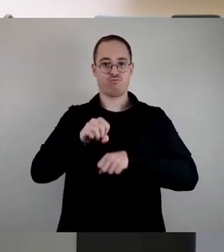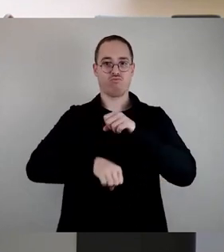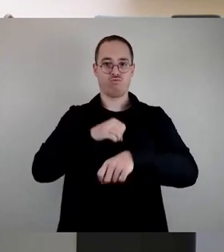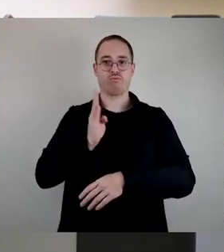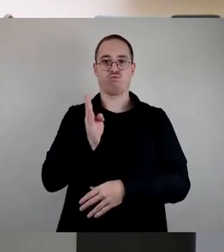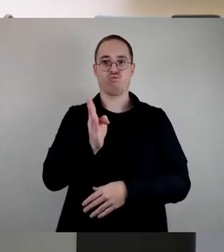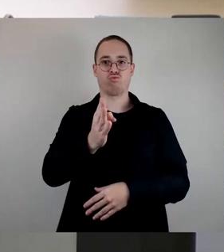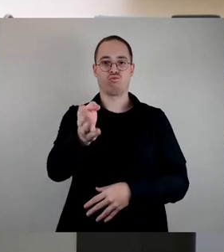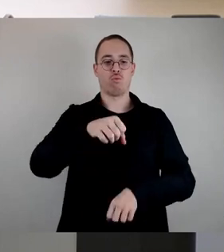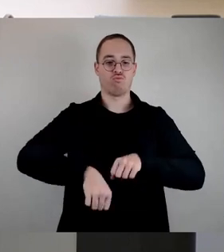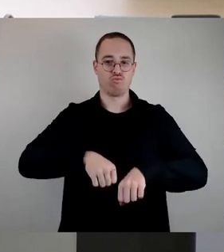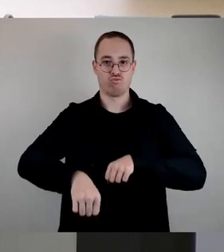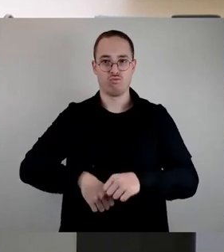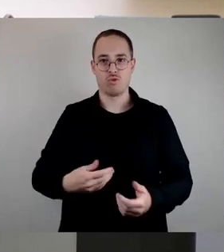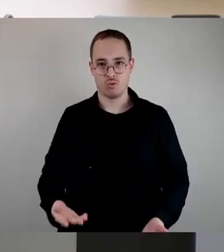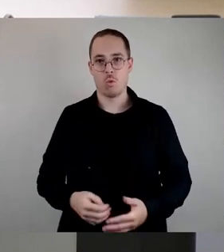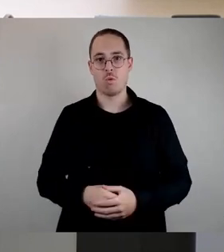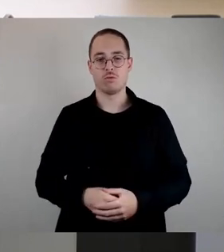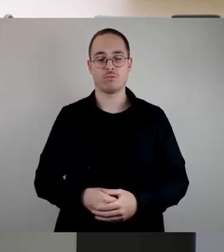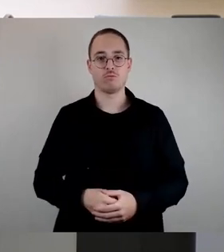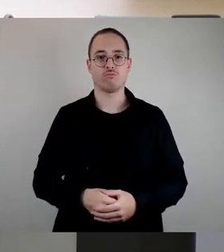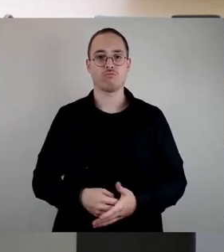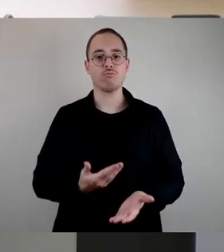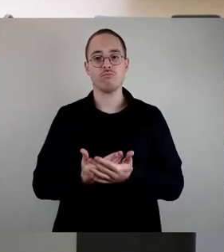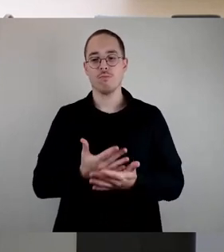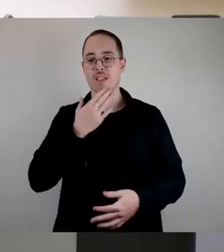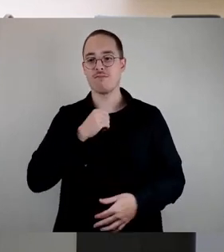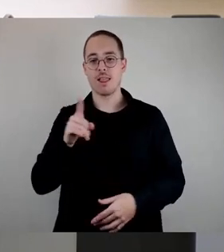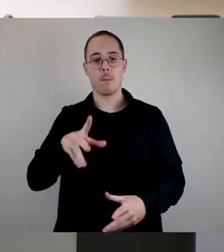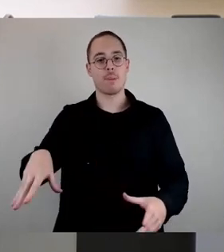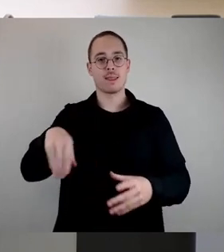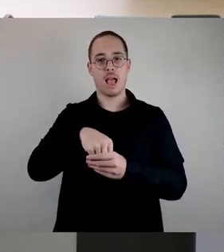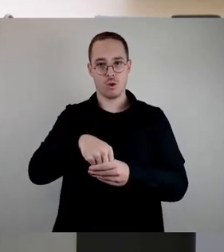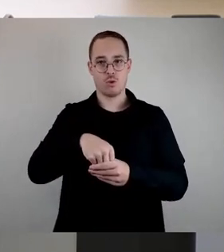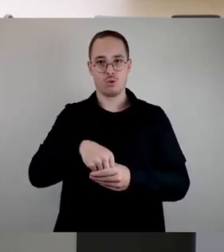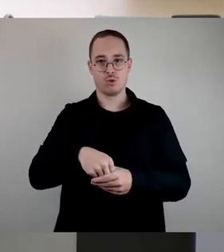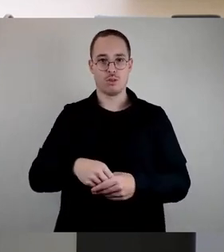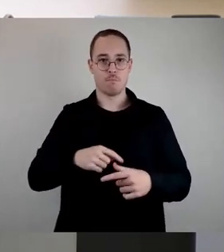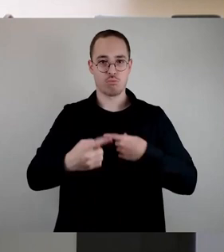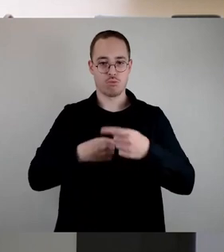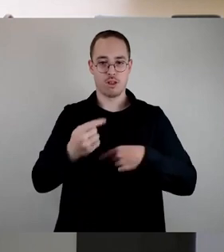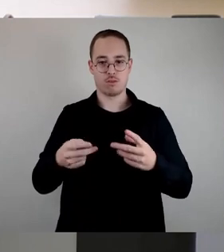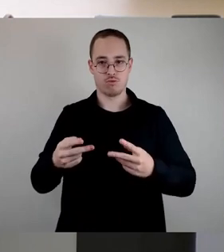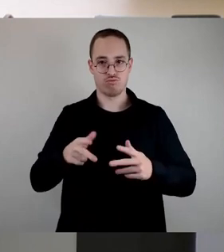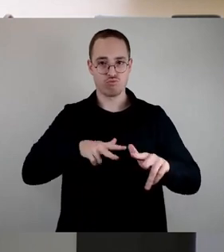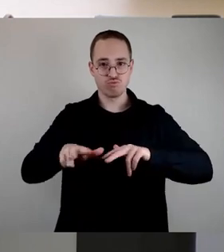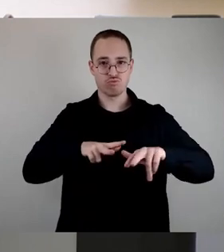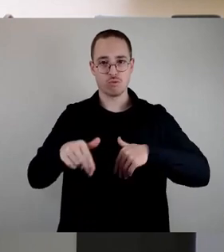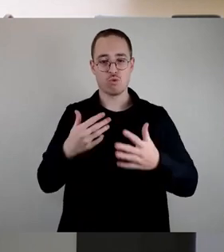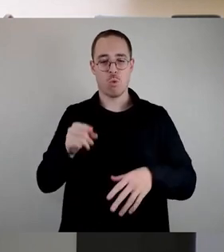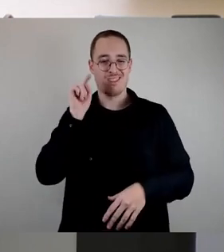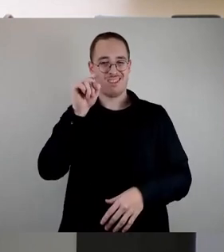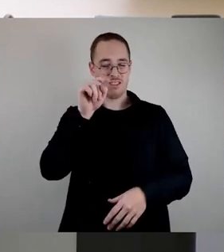kann, wollen wir einen Beteiligungsprozess organisieren. Denn gerade an dieser sensiblen Stelle sollten wir unbedingt